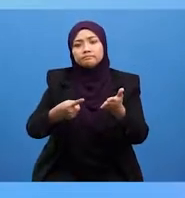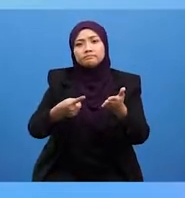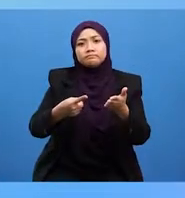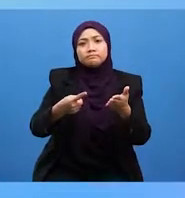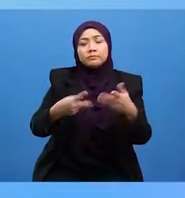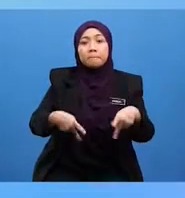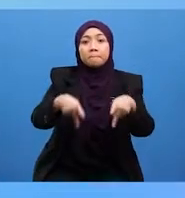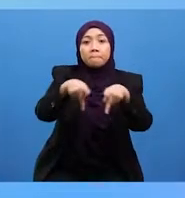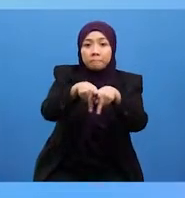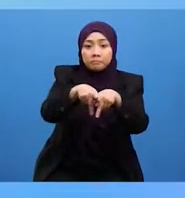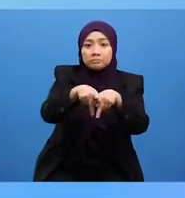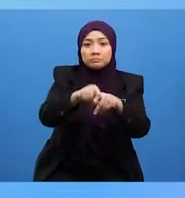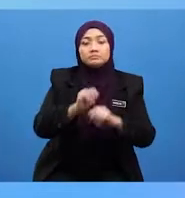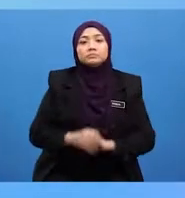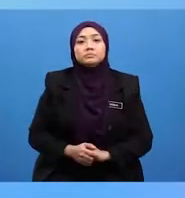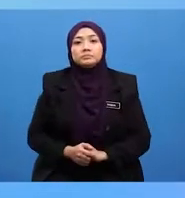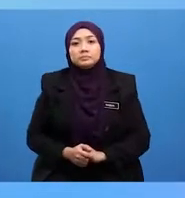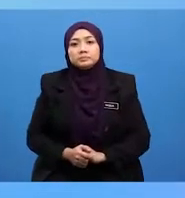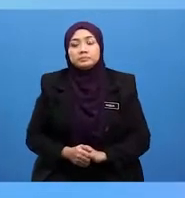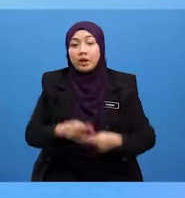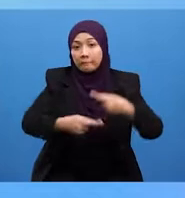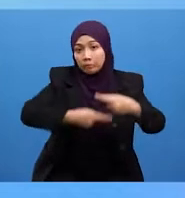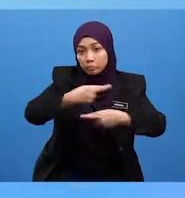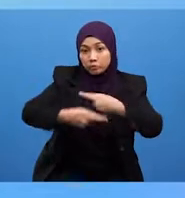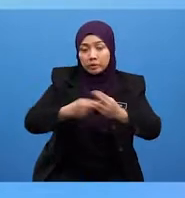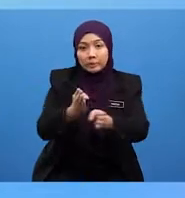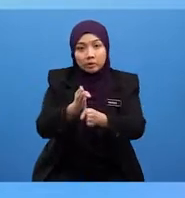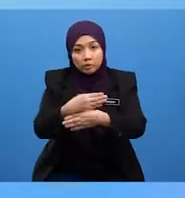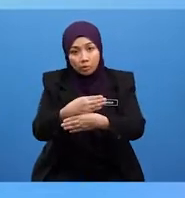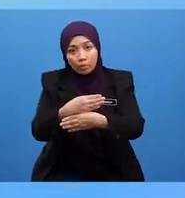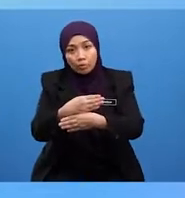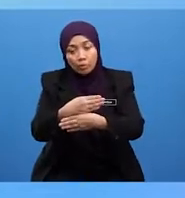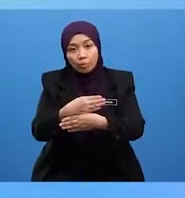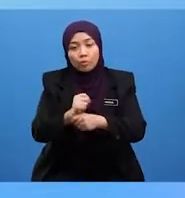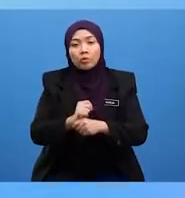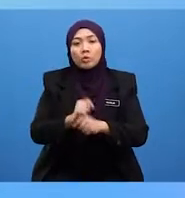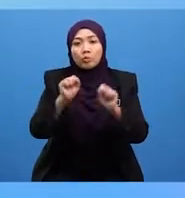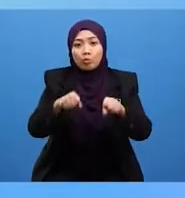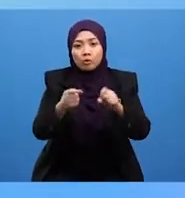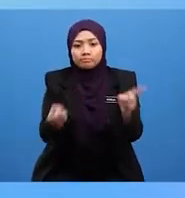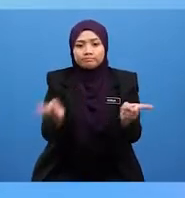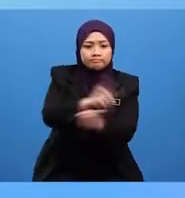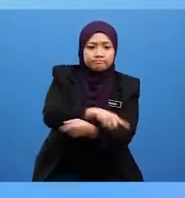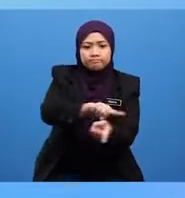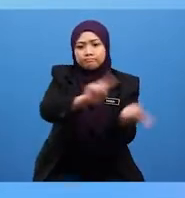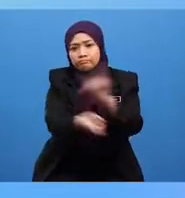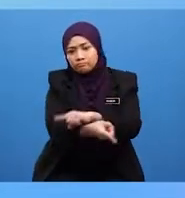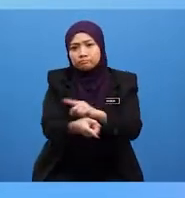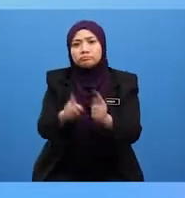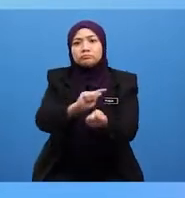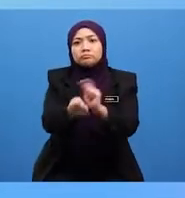julat suhu tertentu. Proses pembentukan ini boleh dibalikkan, maka